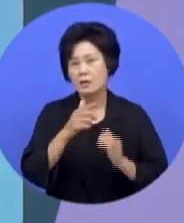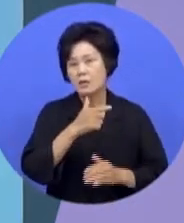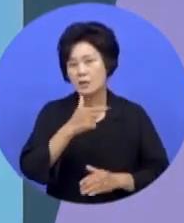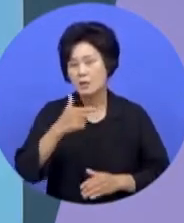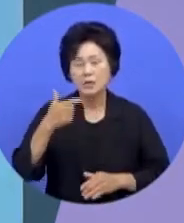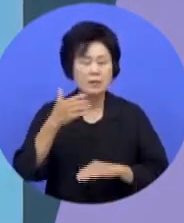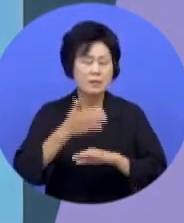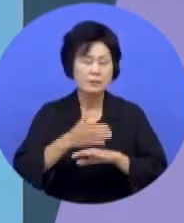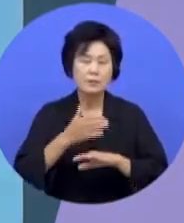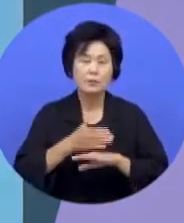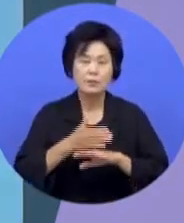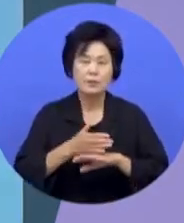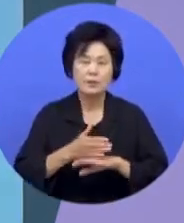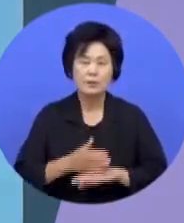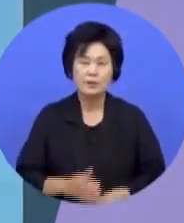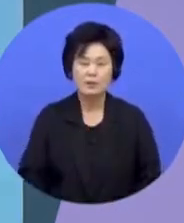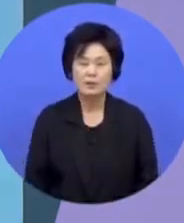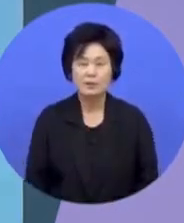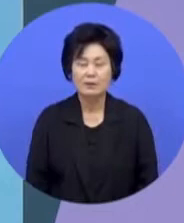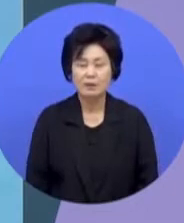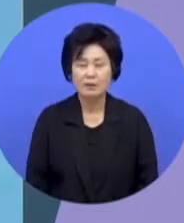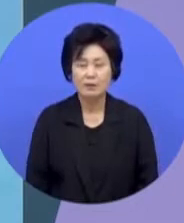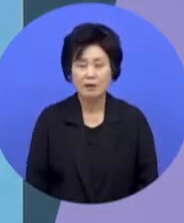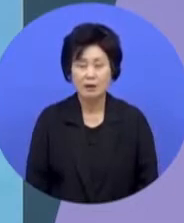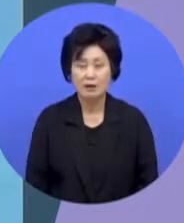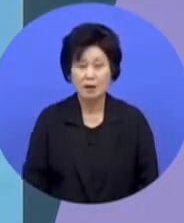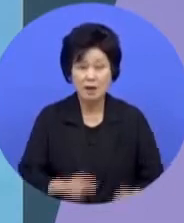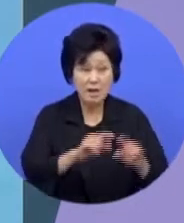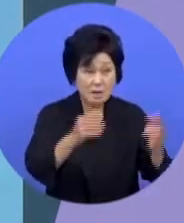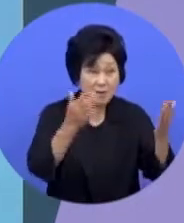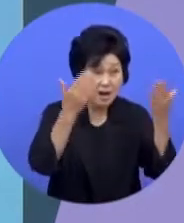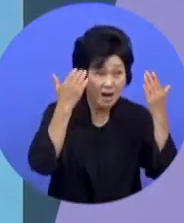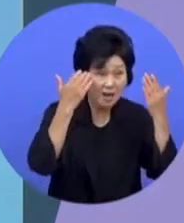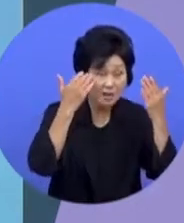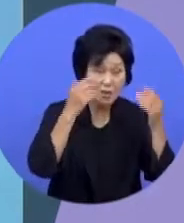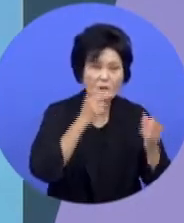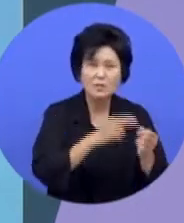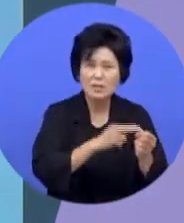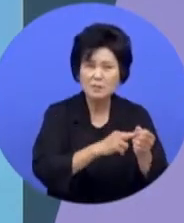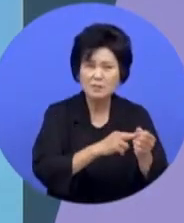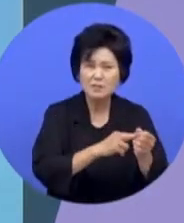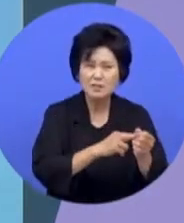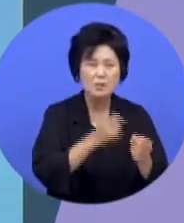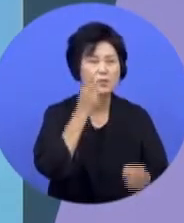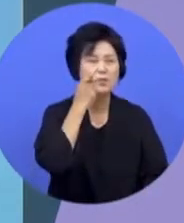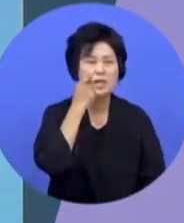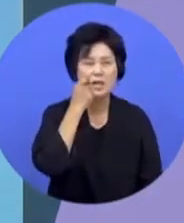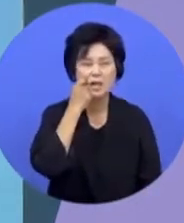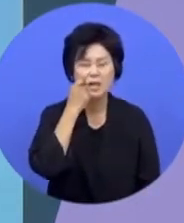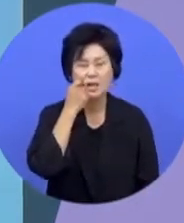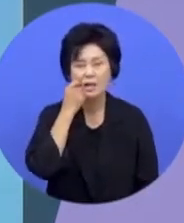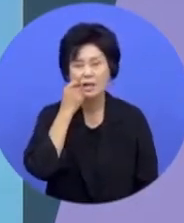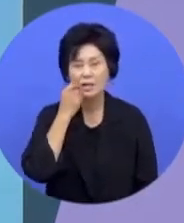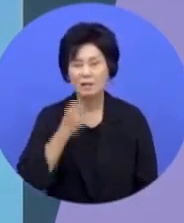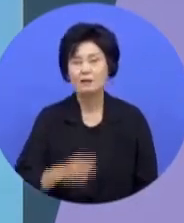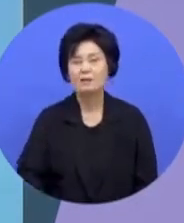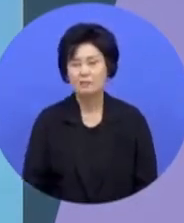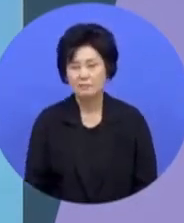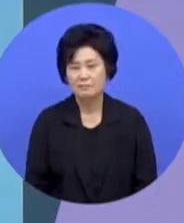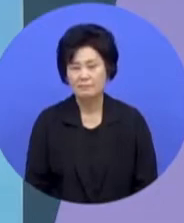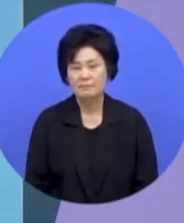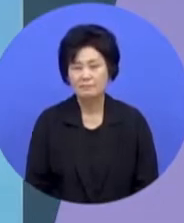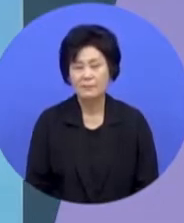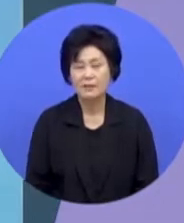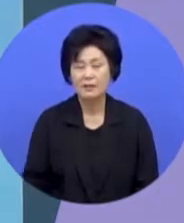감사하게 아니, 저희 어떤 선생님이 공교육에서 네. 그러냐고. 네, 맞아요. 정말 틱이 또 멈춰졌어요. 네. 그래요.